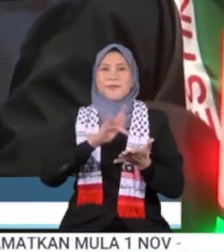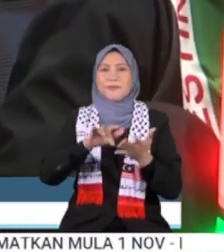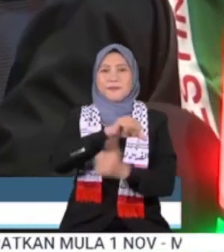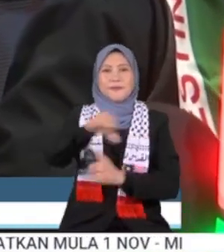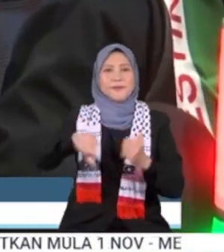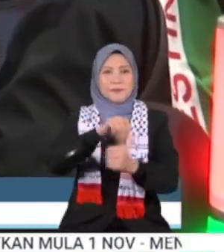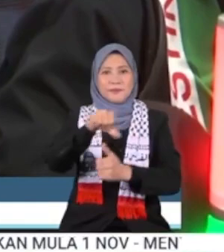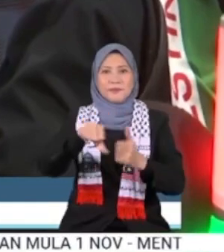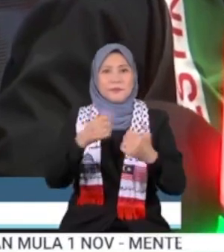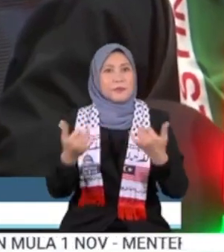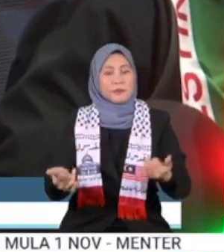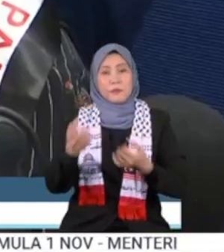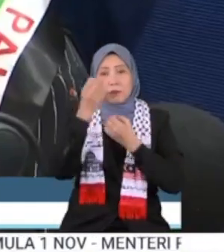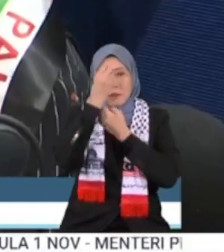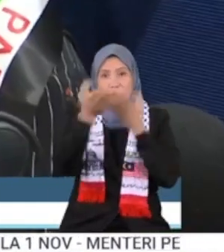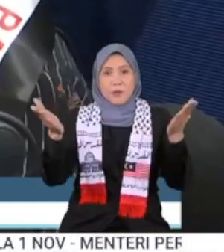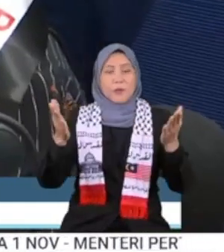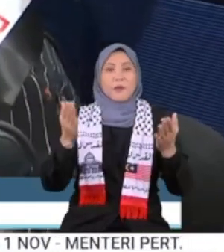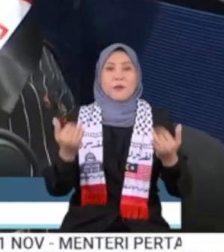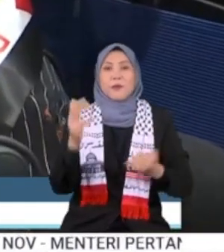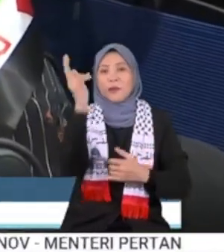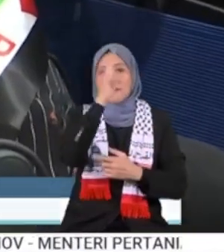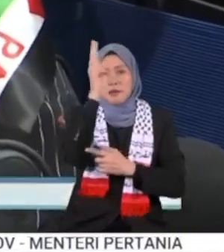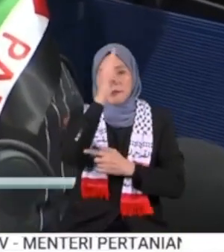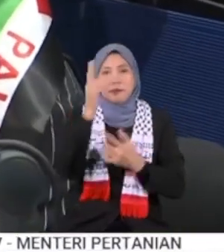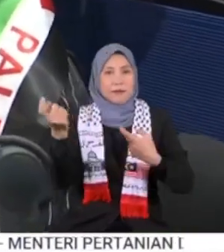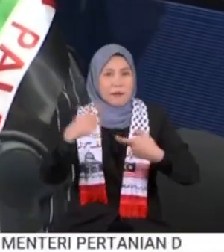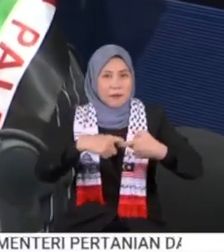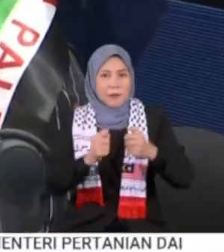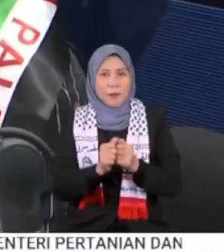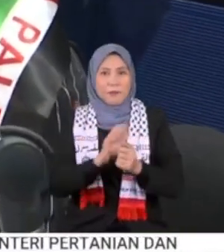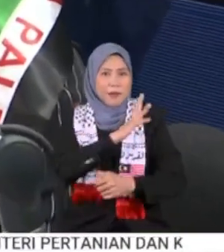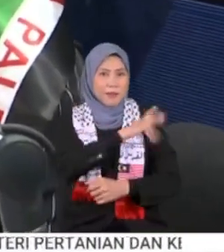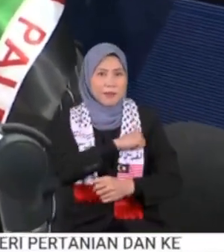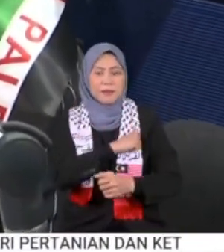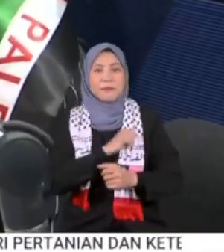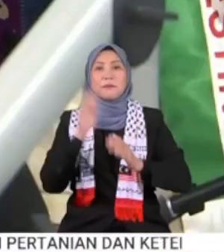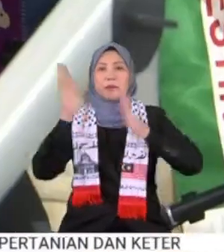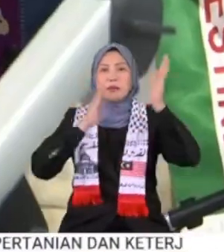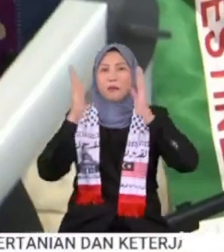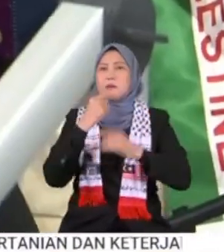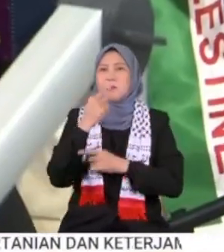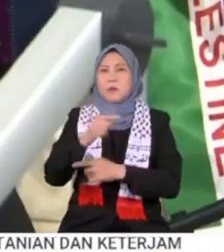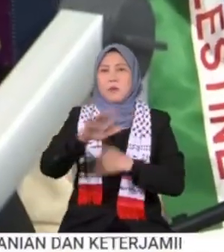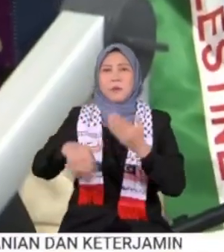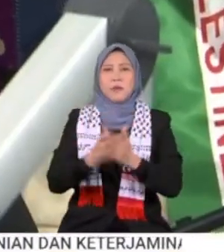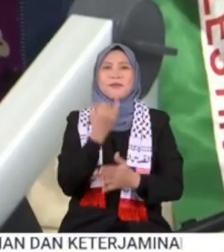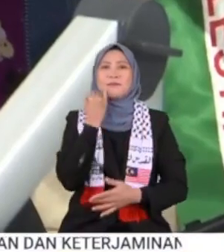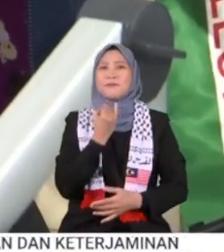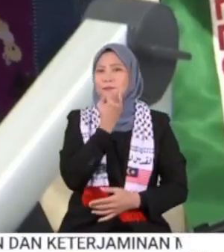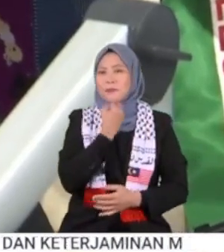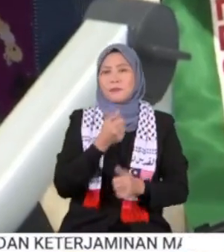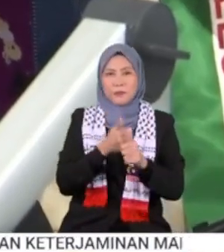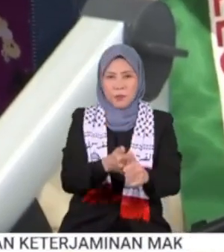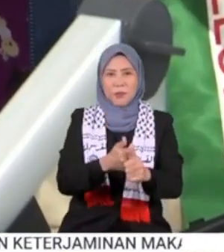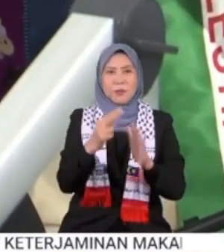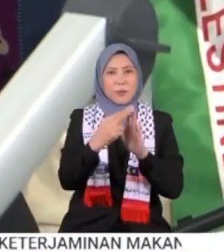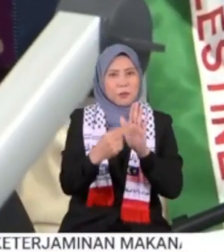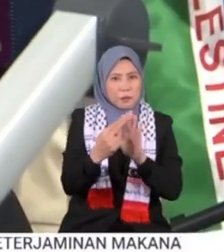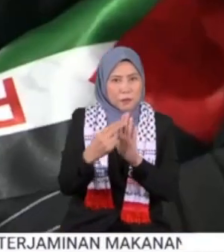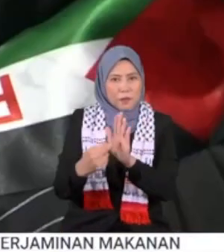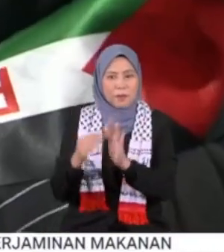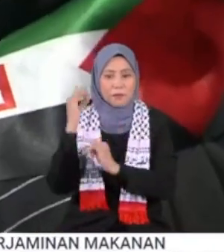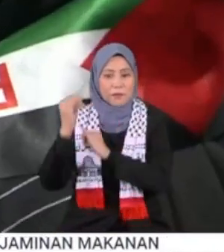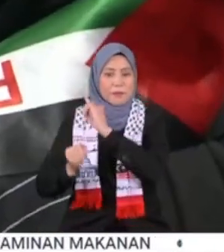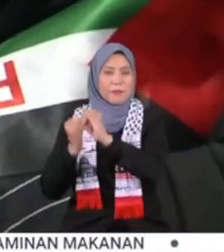ketika ini mengulas pendirian kerajaan berhubung Palestin Malaysia dengan jelas menggesa Israel mematuhi undang-undang